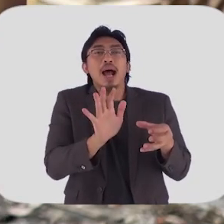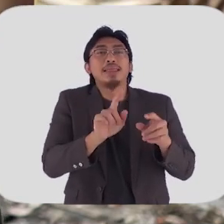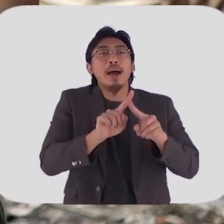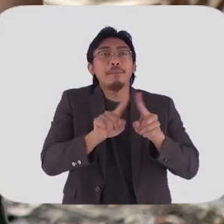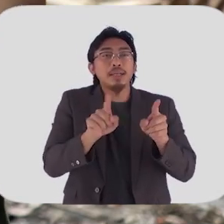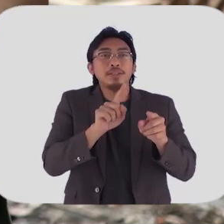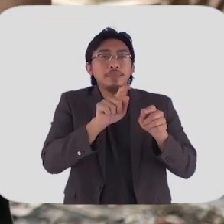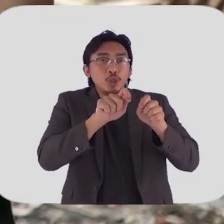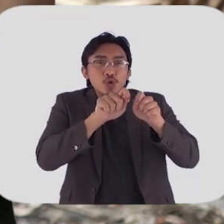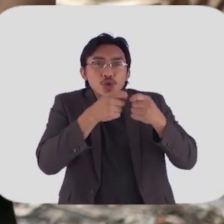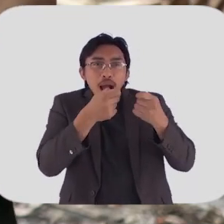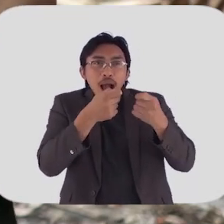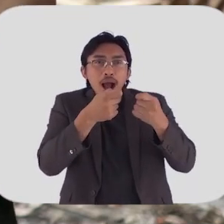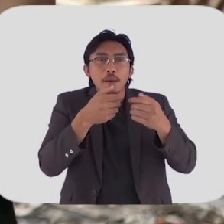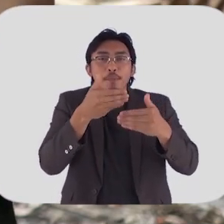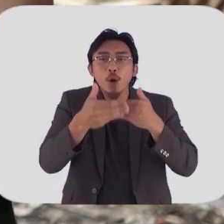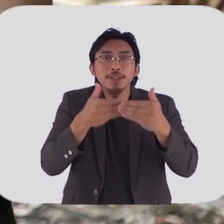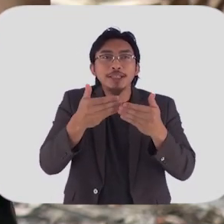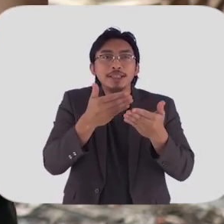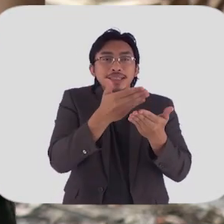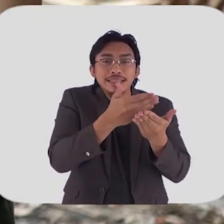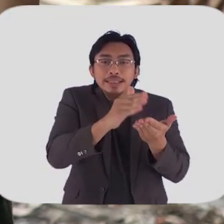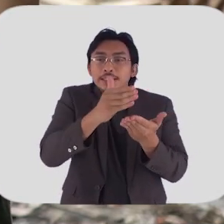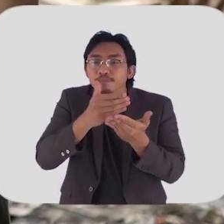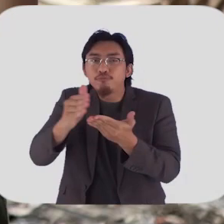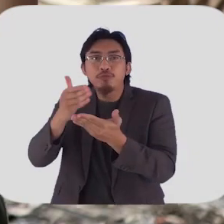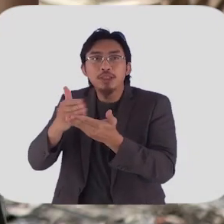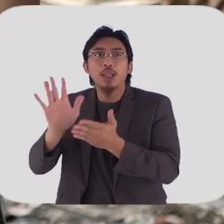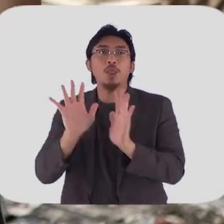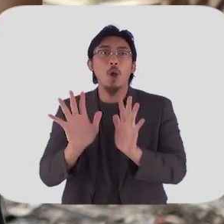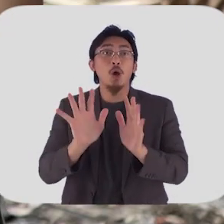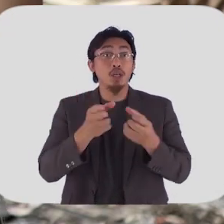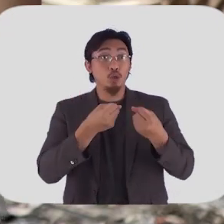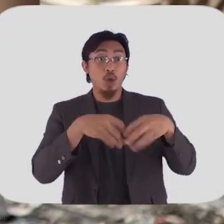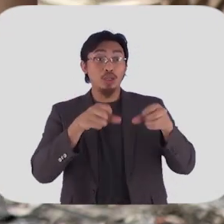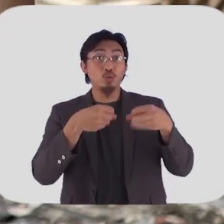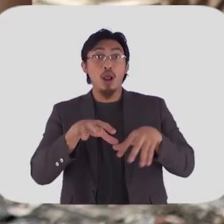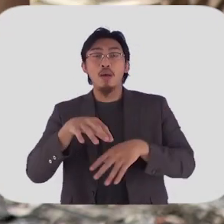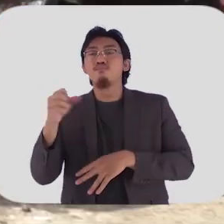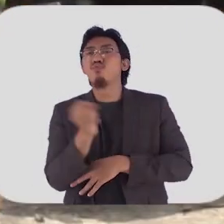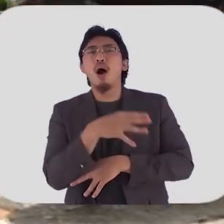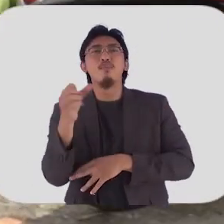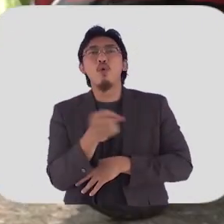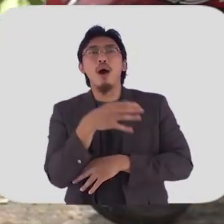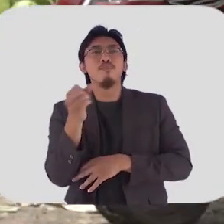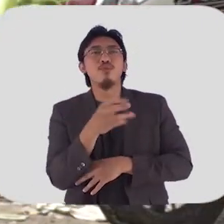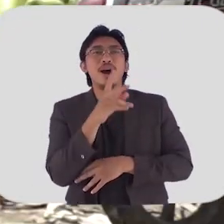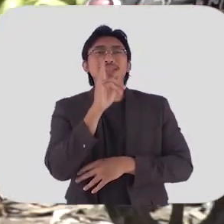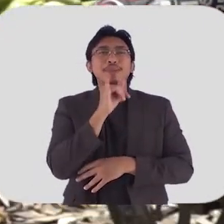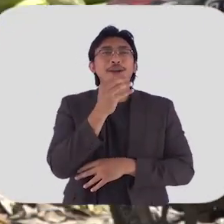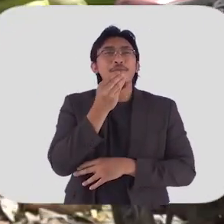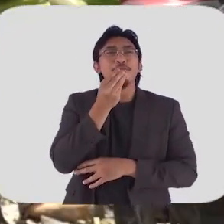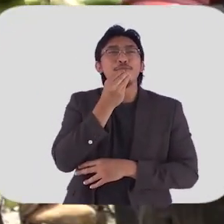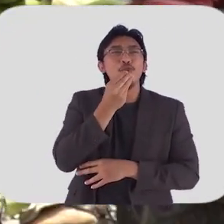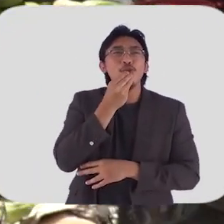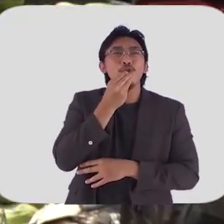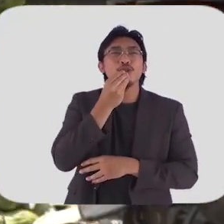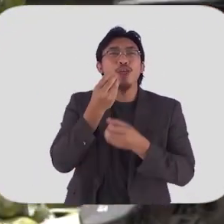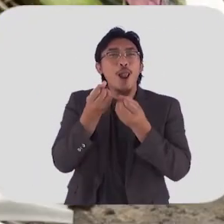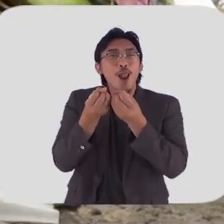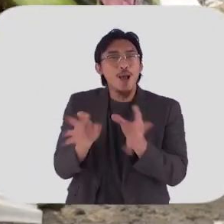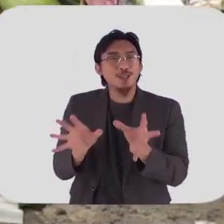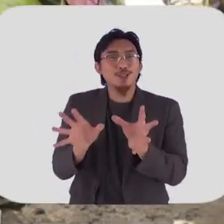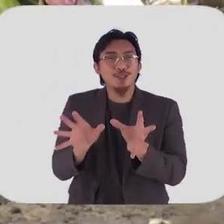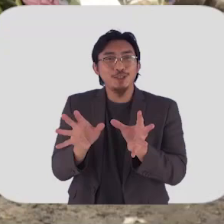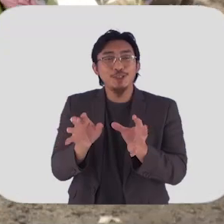dimanfaatkan, yang hanya rusak, hanya proses distribusi saja. Dan itu biasanya oleh pedagang dibuang begitu saja gitu. Itu biasanya yang